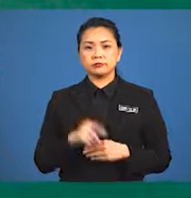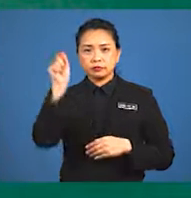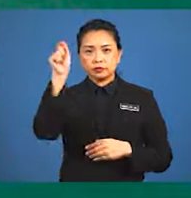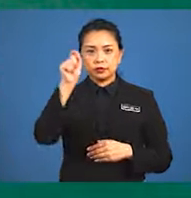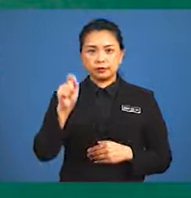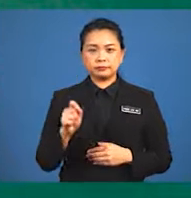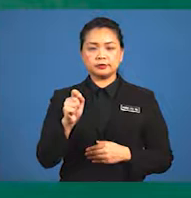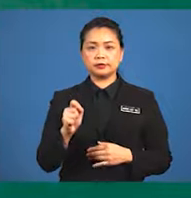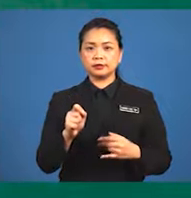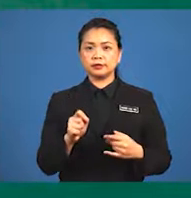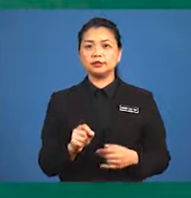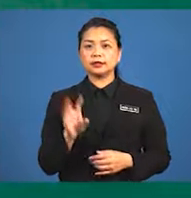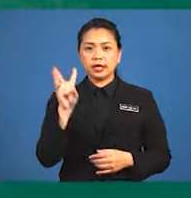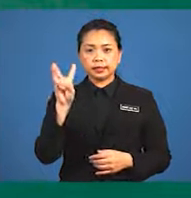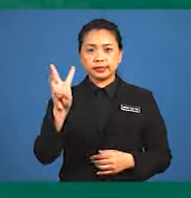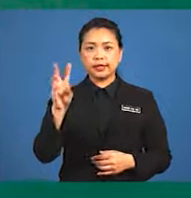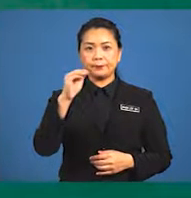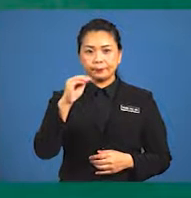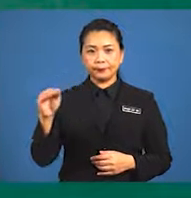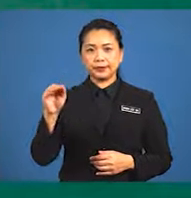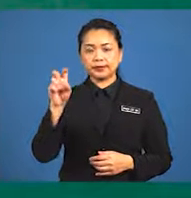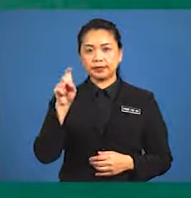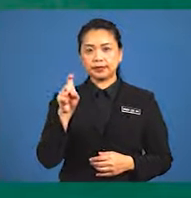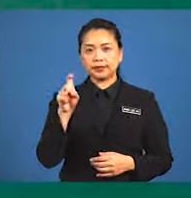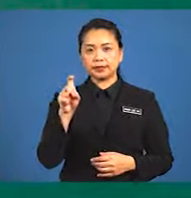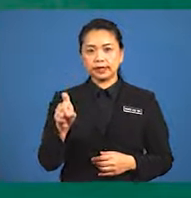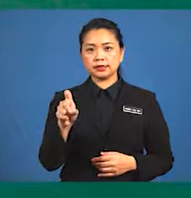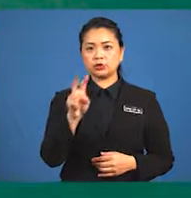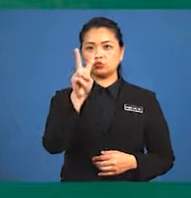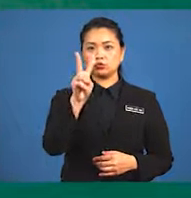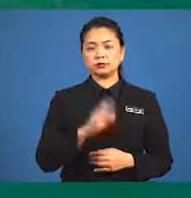Khamirkan 6 per X kuasa 2.